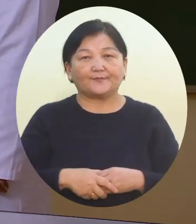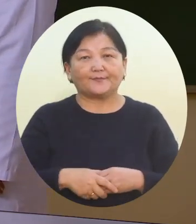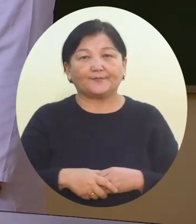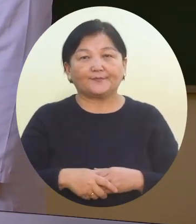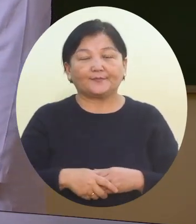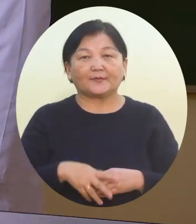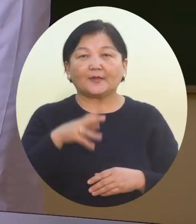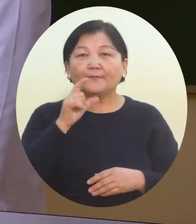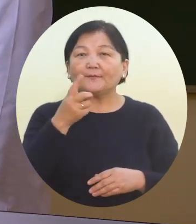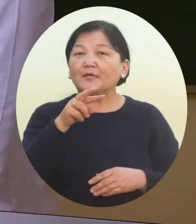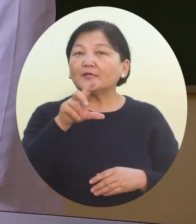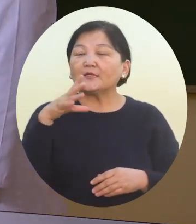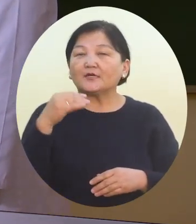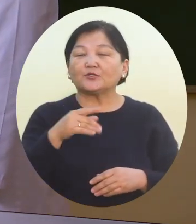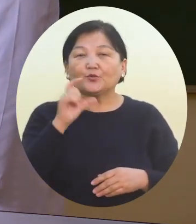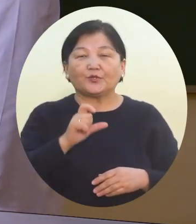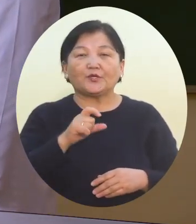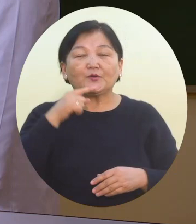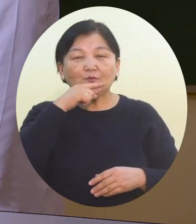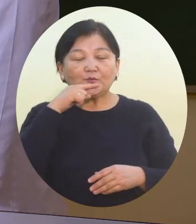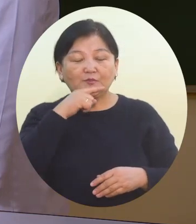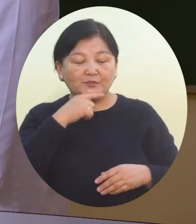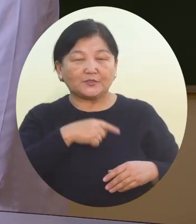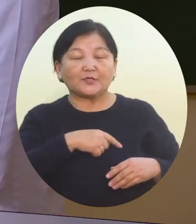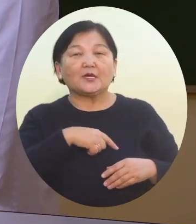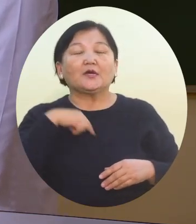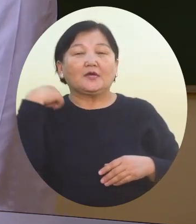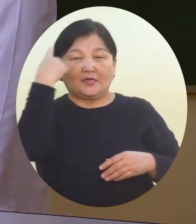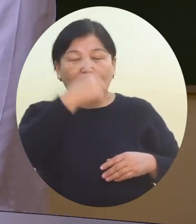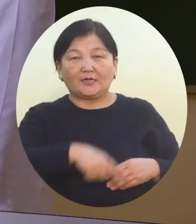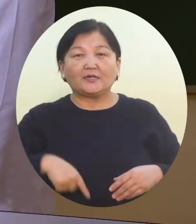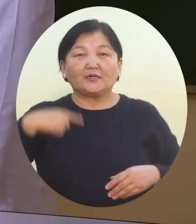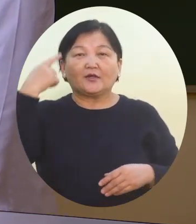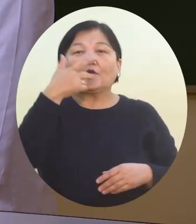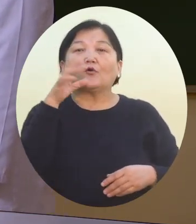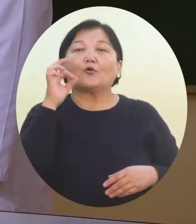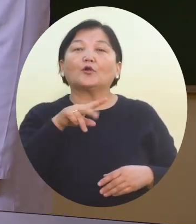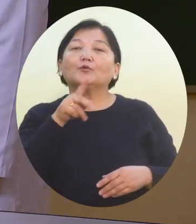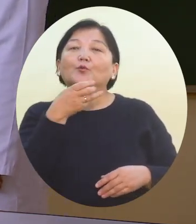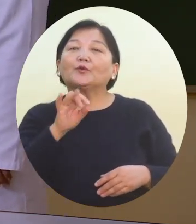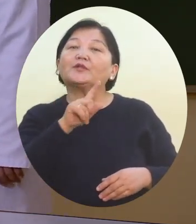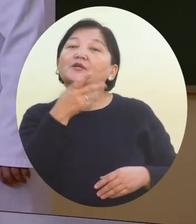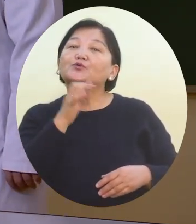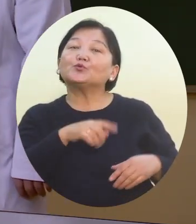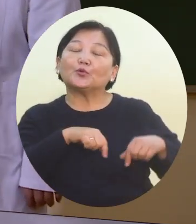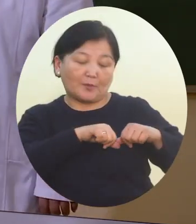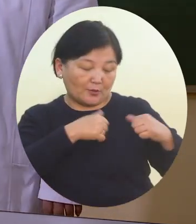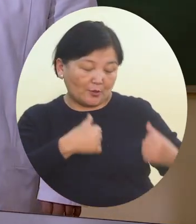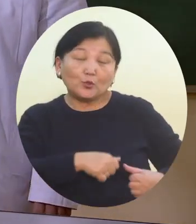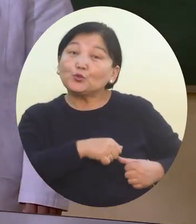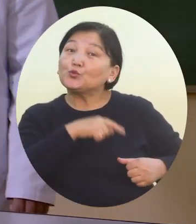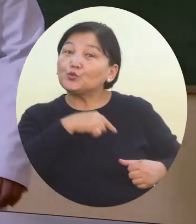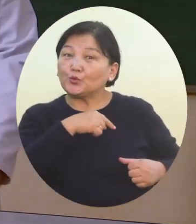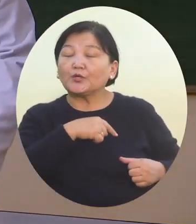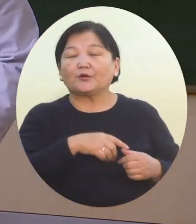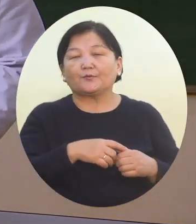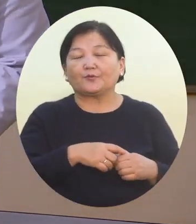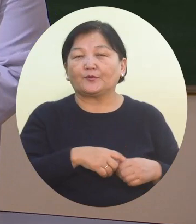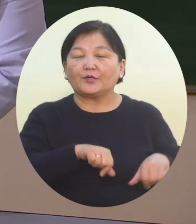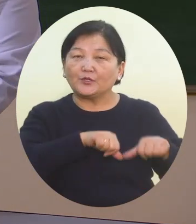За мэдээж хүний цус эргэлтийн эргэтэн тогтолцоонд хамгийн чухал үүрэгтэй бүтц бол зүрх юм аа. Тэгэхээр бүгдээрээ энэ зүрхний